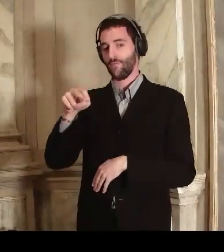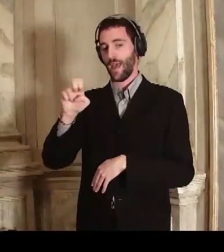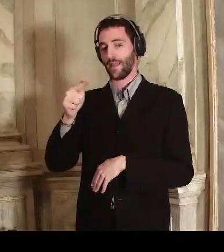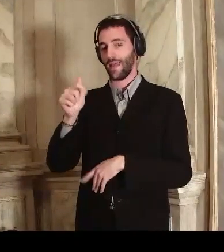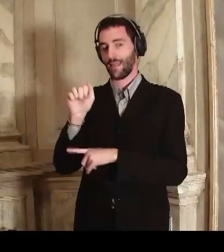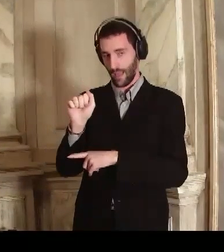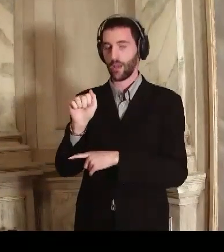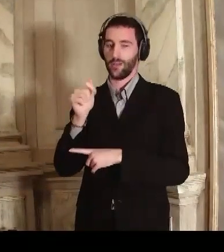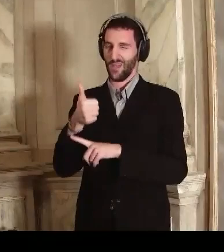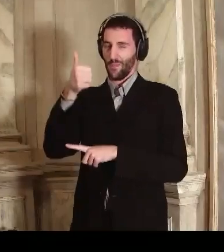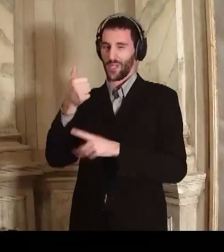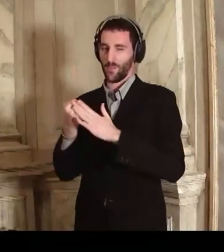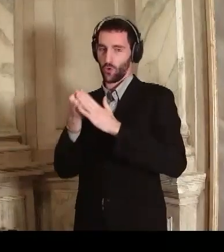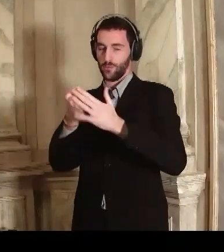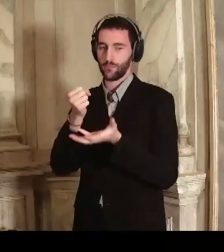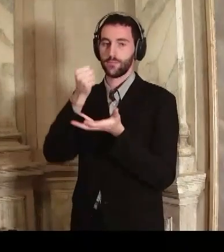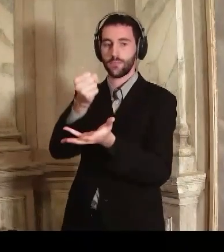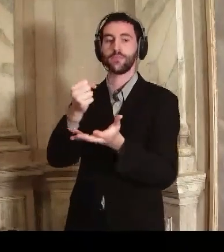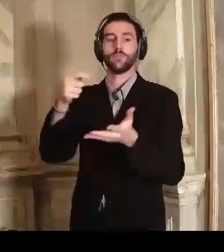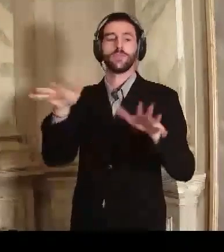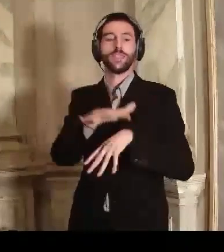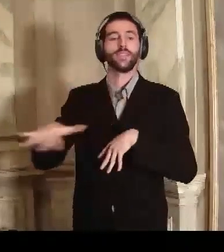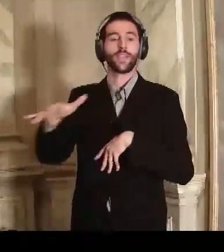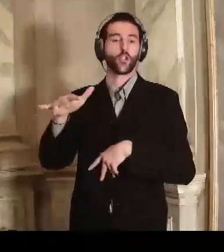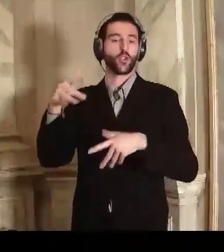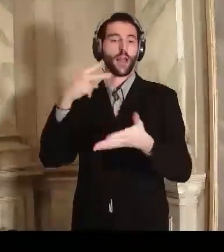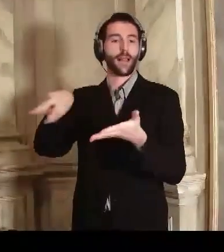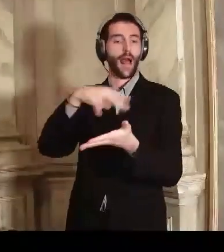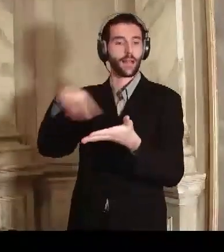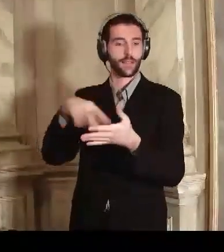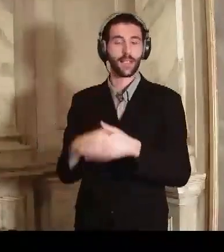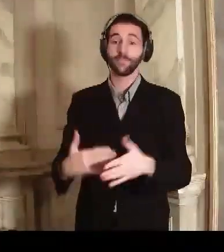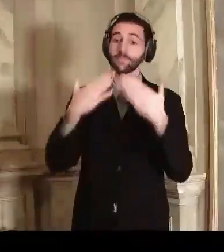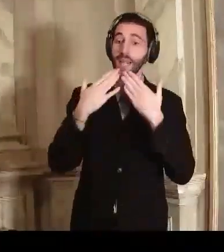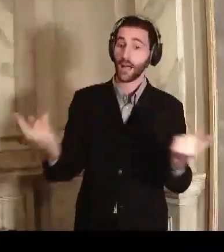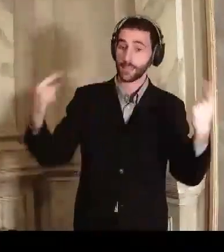tutti per essere qui e vi auguriamo 3 meravigliosi festival.